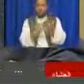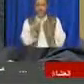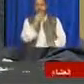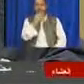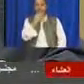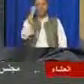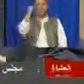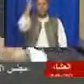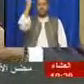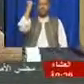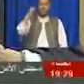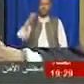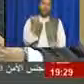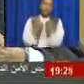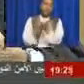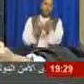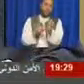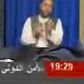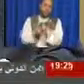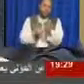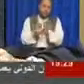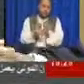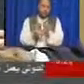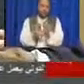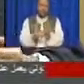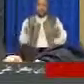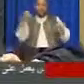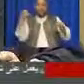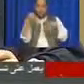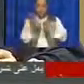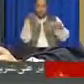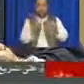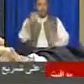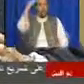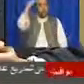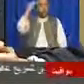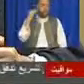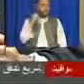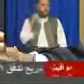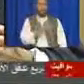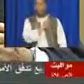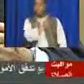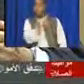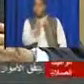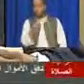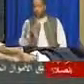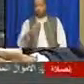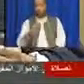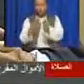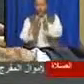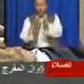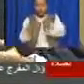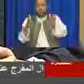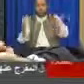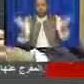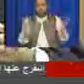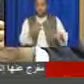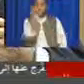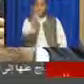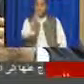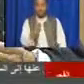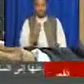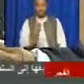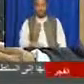من الكتائب القذافي وانتهاك الحرمات وانتهاك لاعراض واشياء يعني كبيره جدا